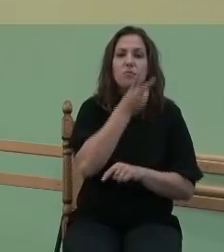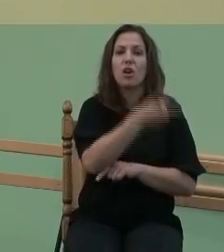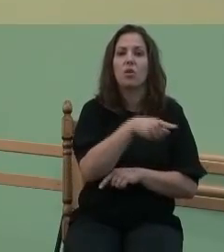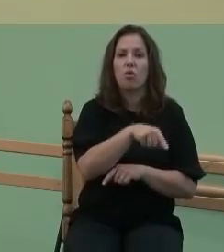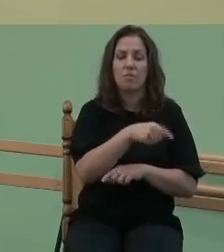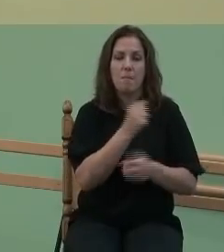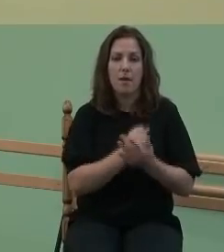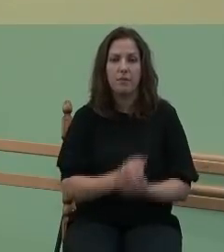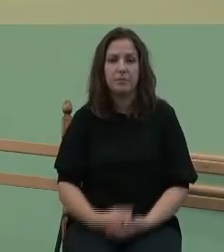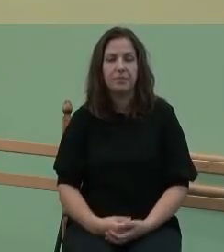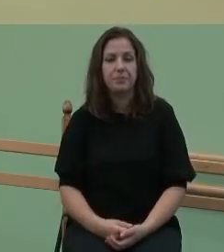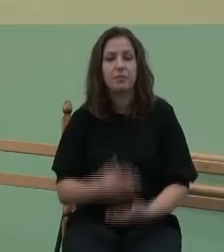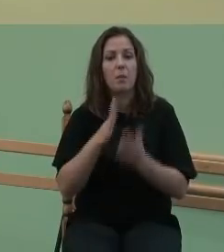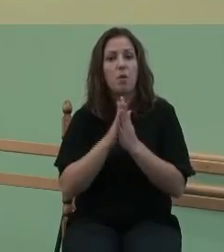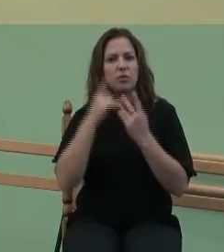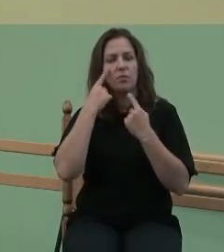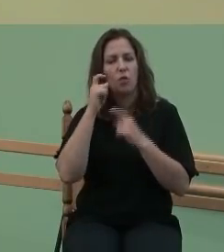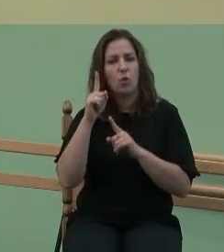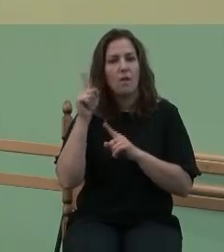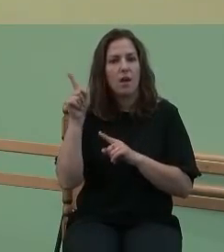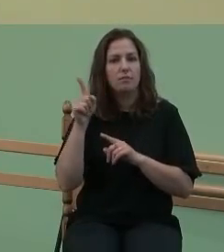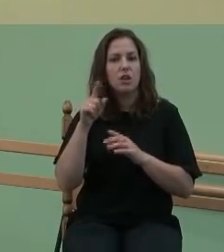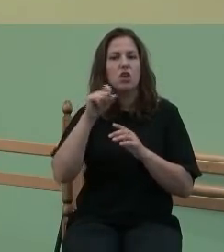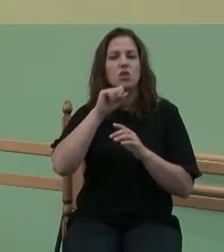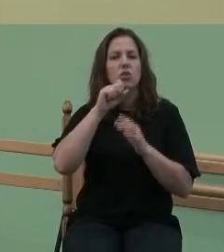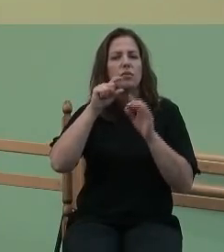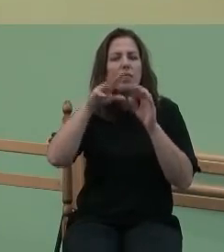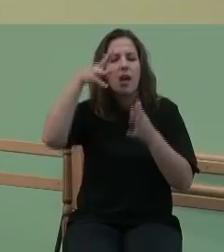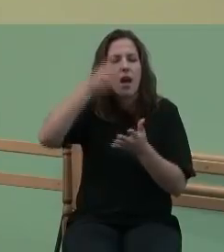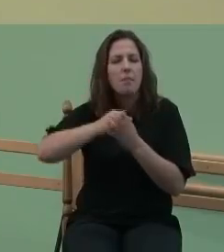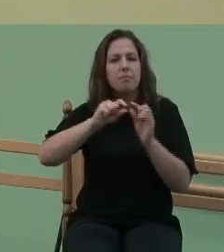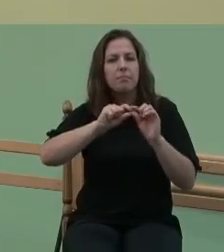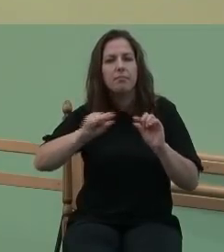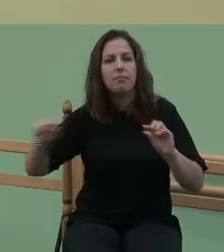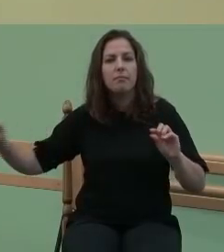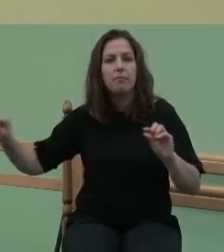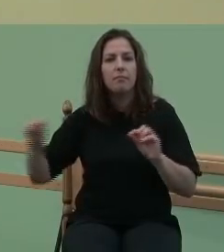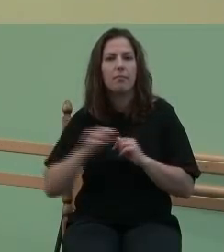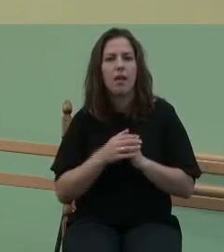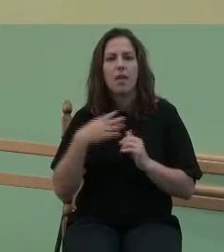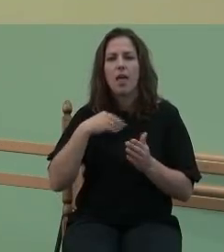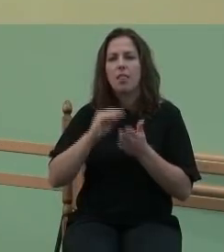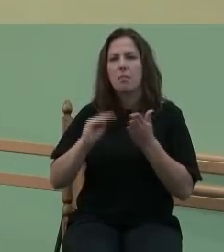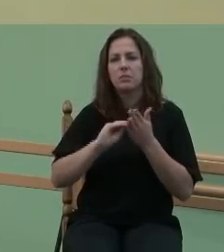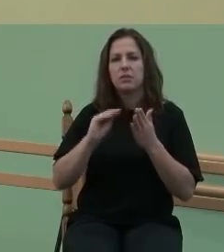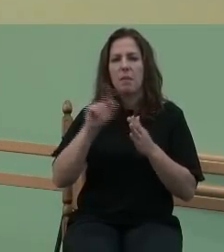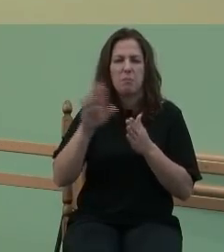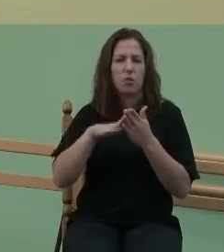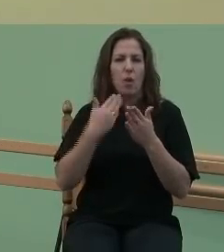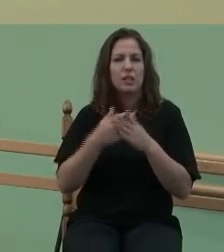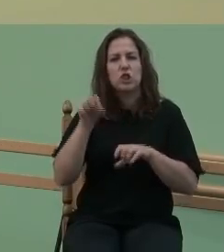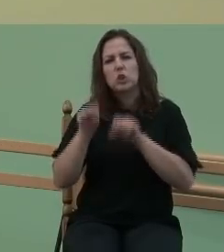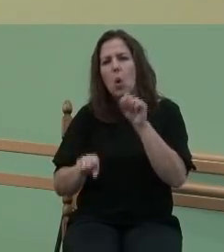prawa. I proszę zwrócić uwagę fioletową czcionką na samym dole. Ja napisałam to tylko przykładowo.